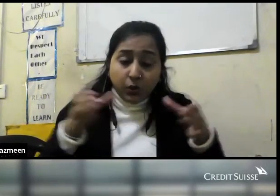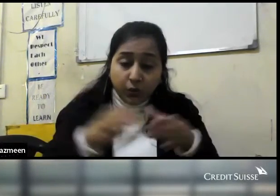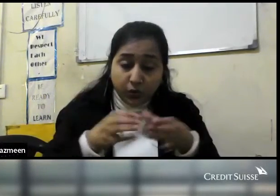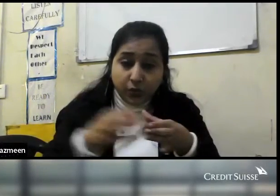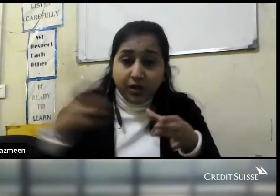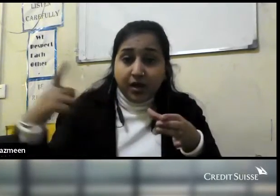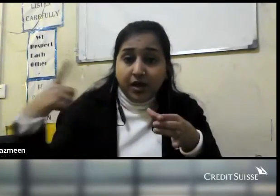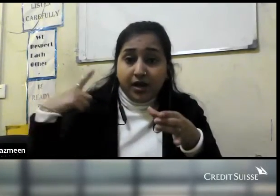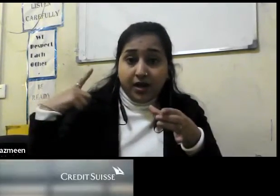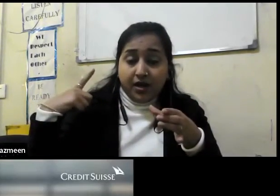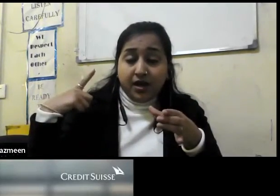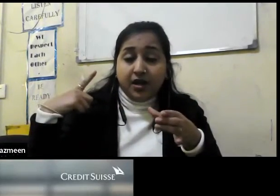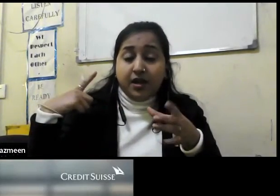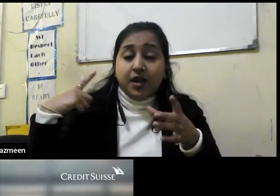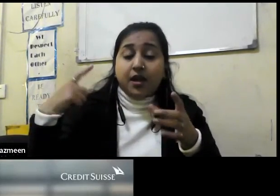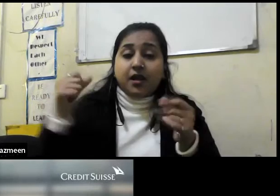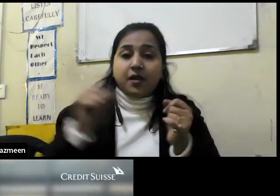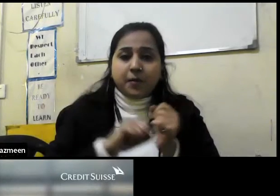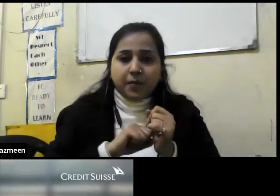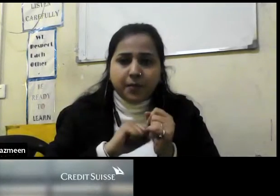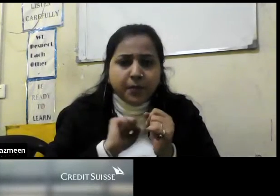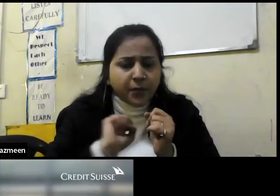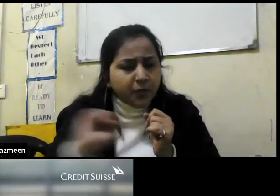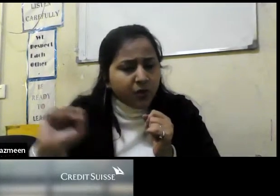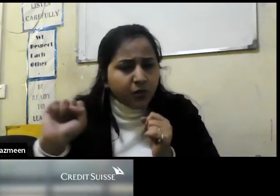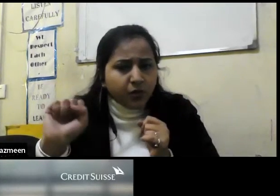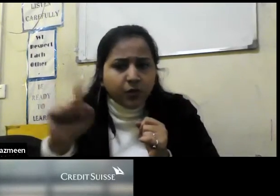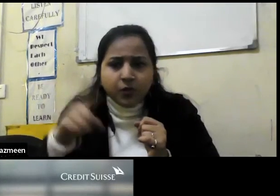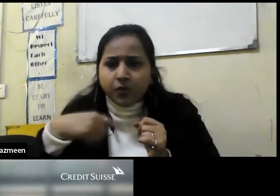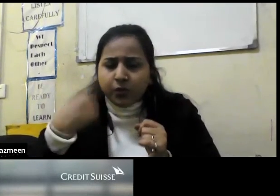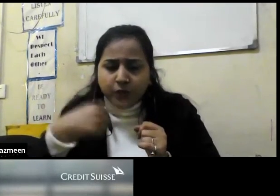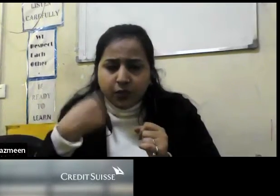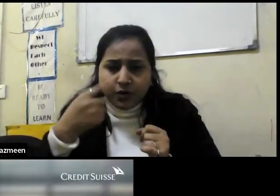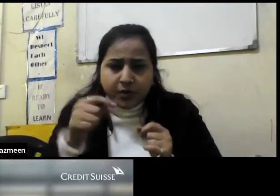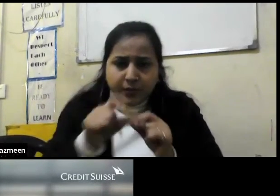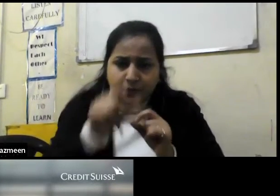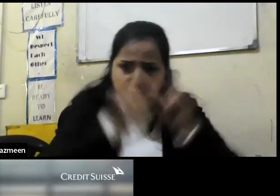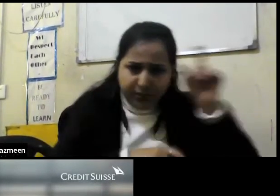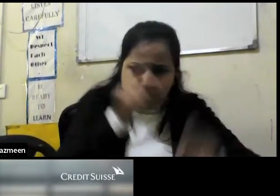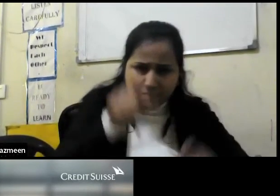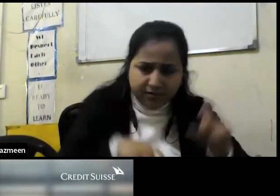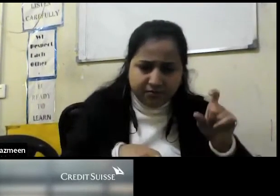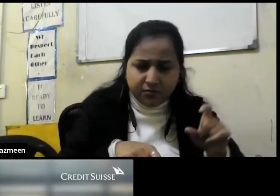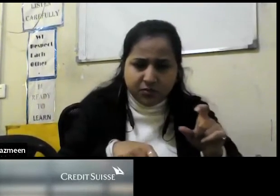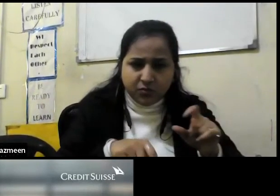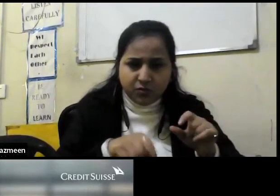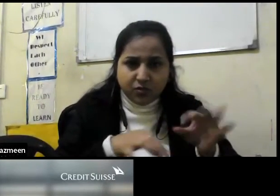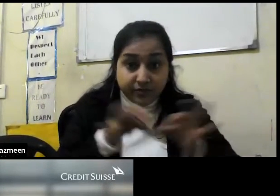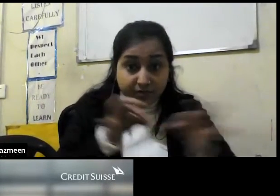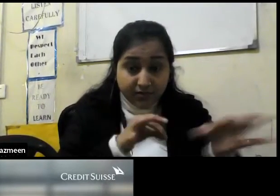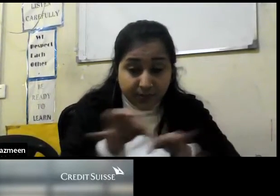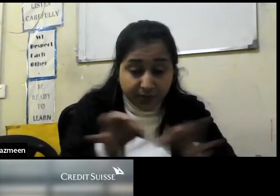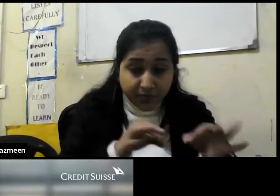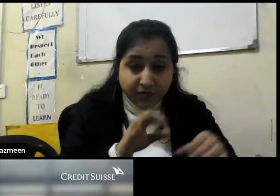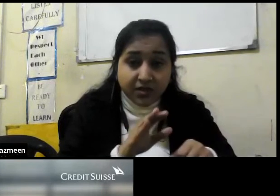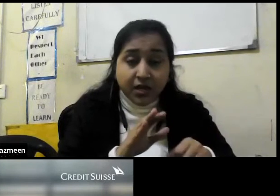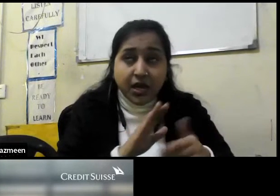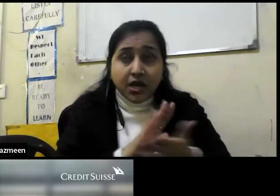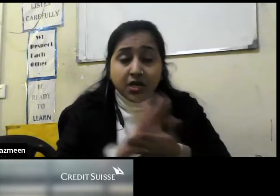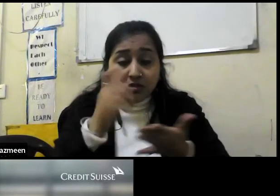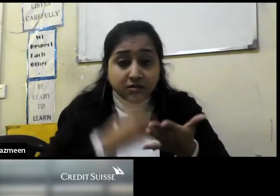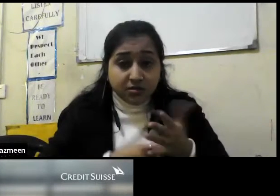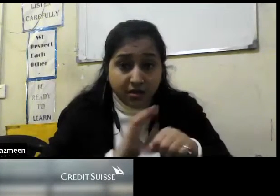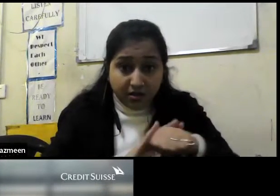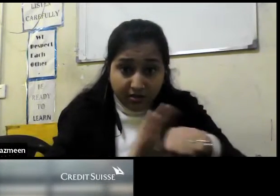of Powerlinks Transmissions, a person or people oriented person 16 plus experience in HR function, mainly